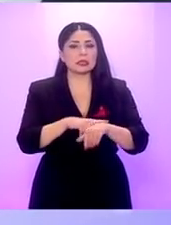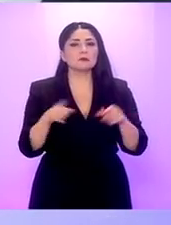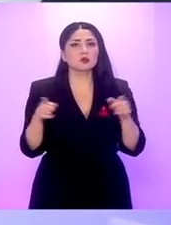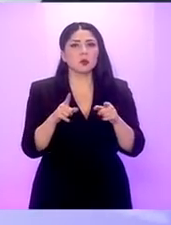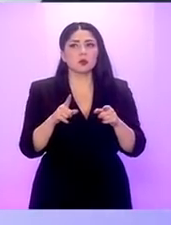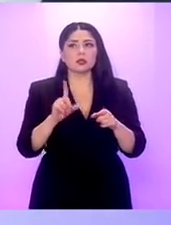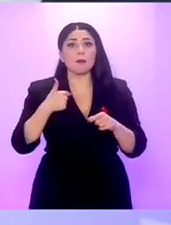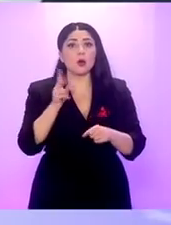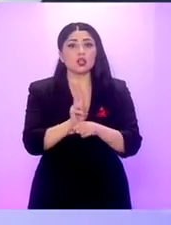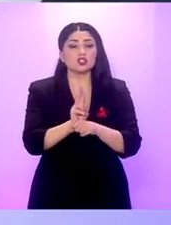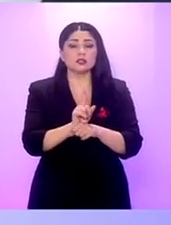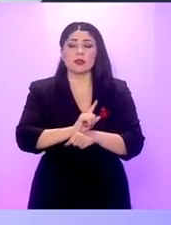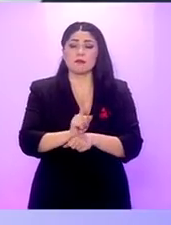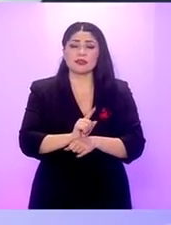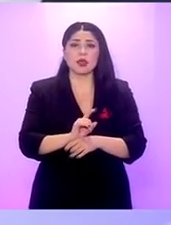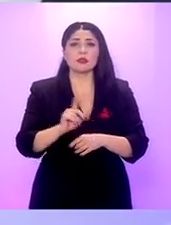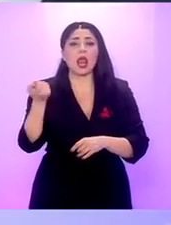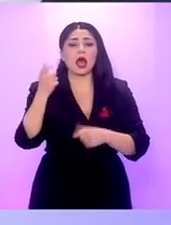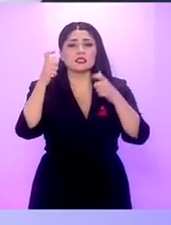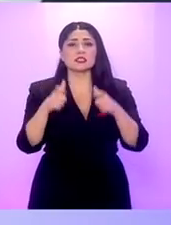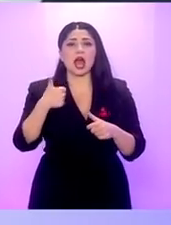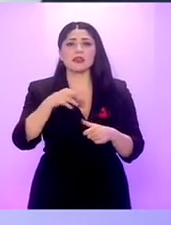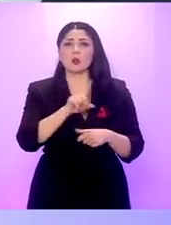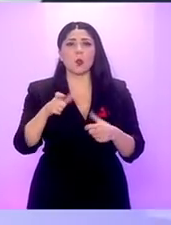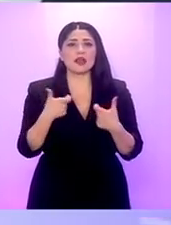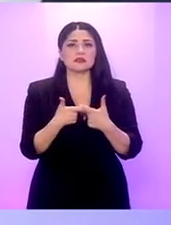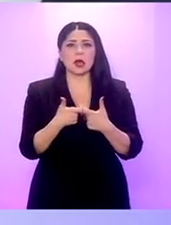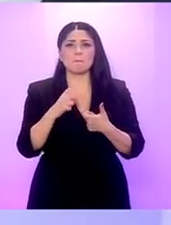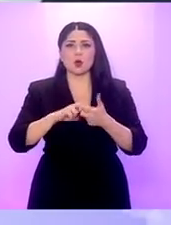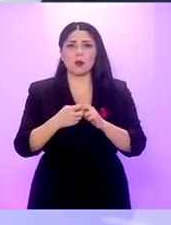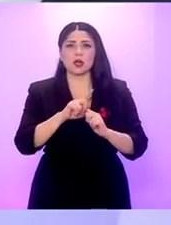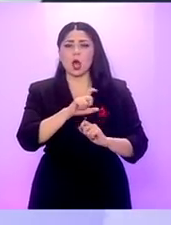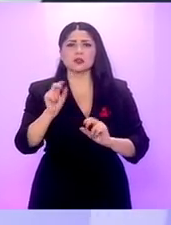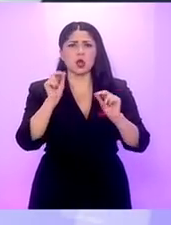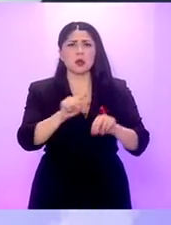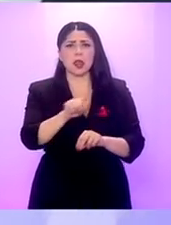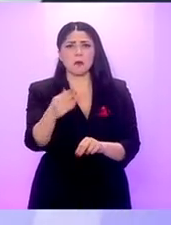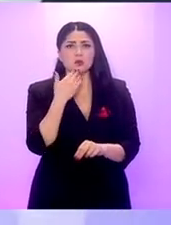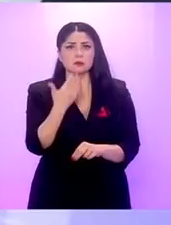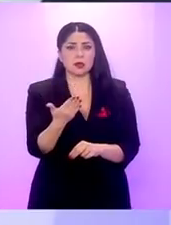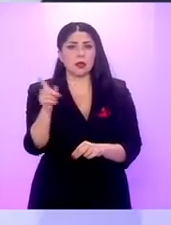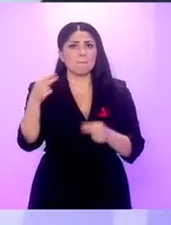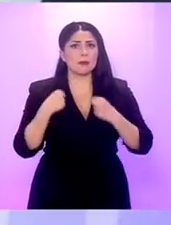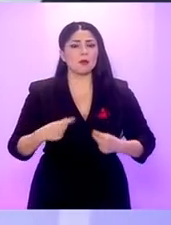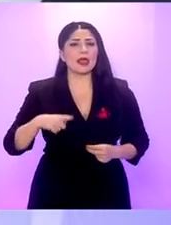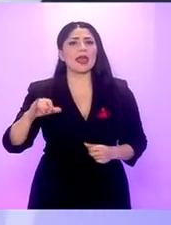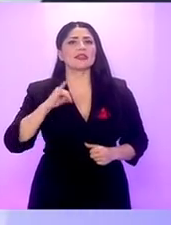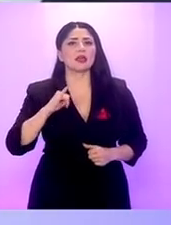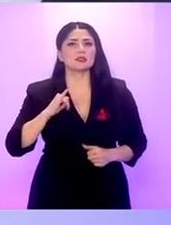în foarte scurt timp ei trebuiau îngrijiți la ATI, însă n-a existat această problemă și văd că a și generat nemulțumire faptul că premierul era